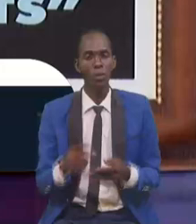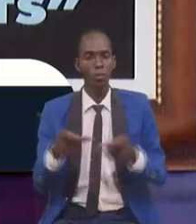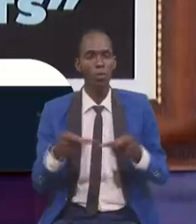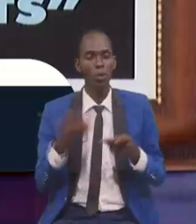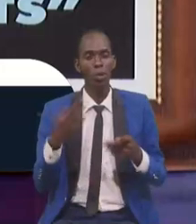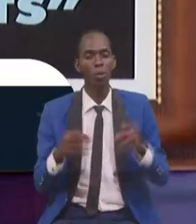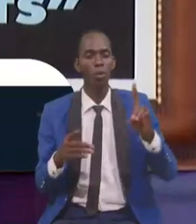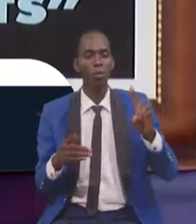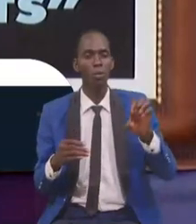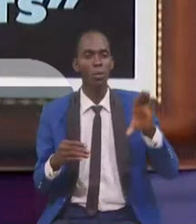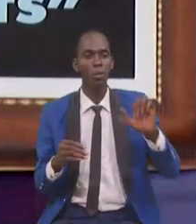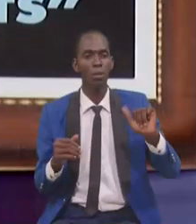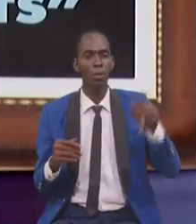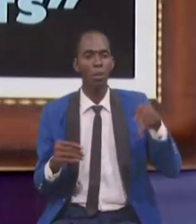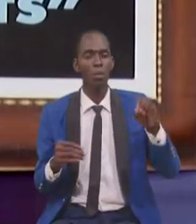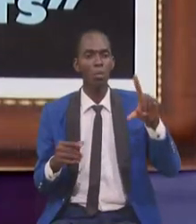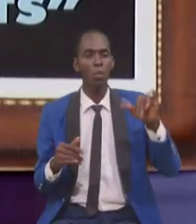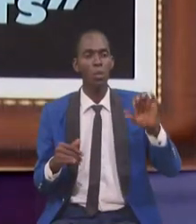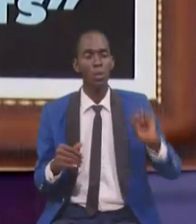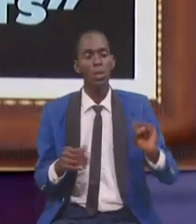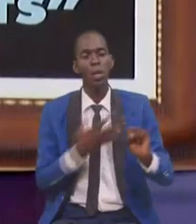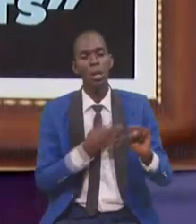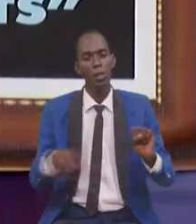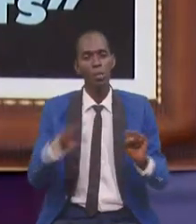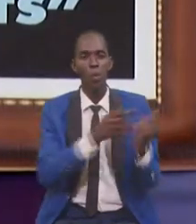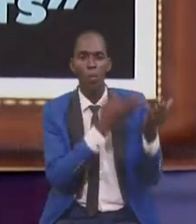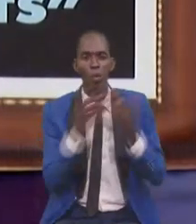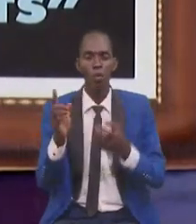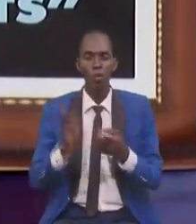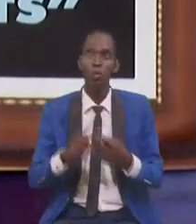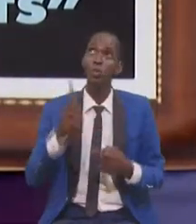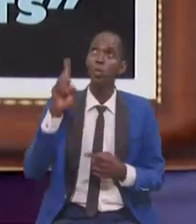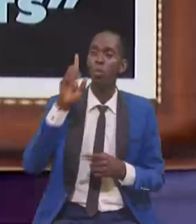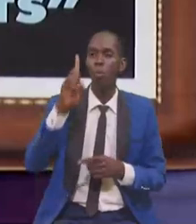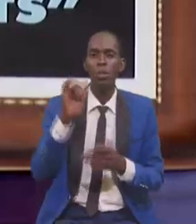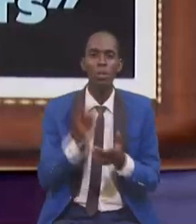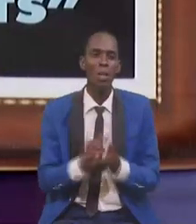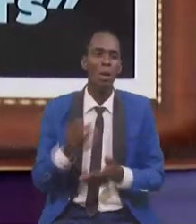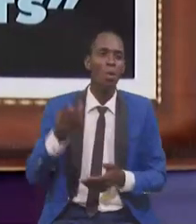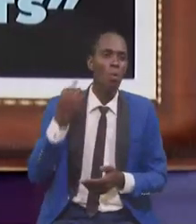Décapole. On lui amena un sourd qui avait